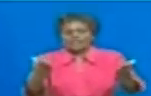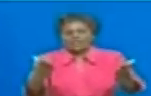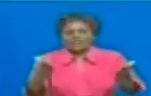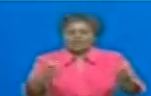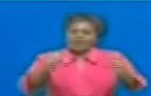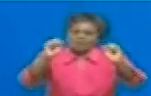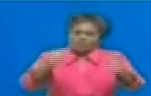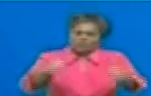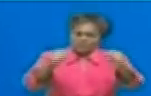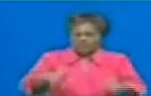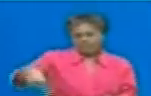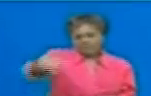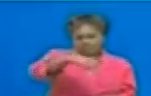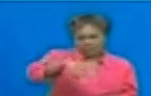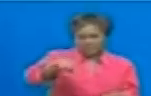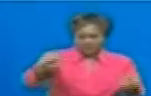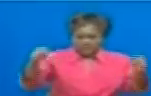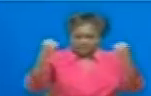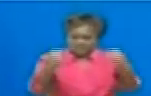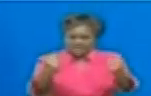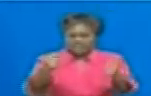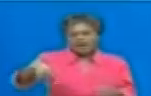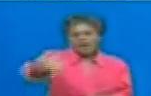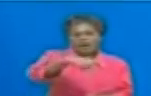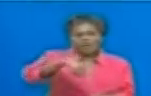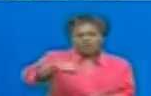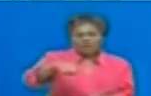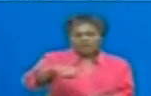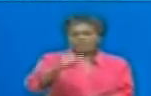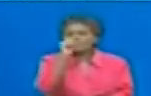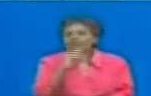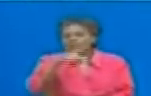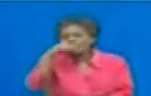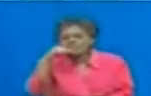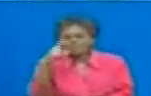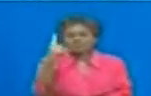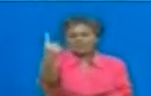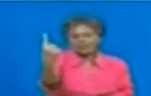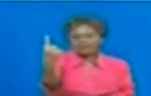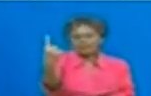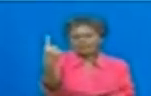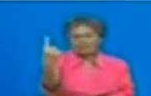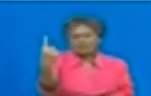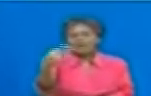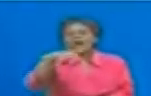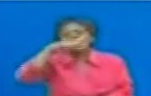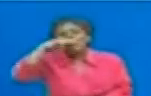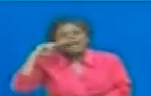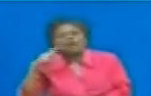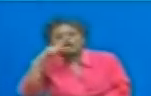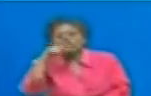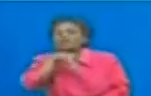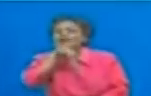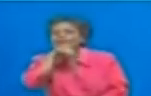Uwezo wetu na nguvu yetu ni siri moja, ni Kalonzo na Raila